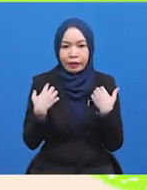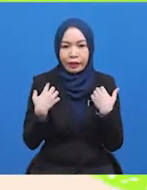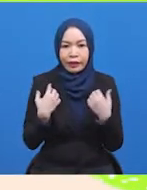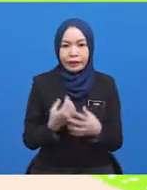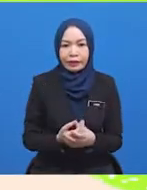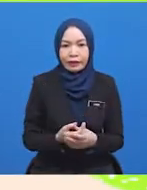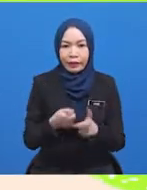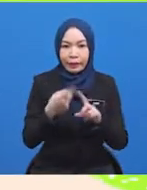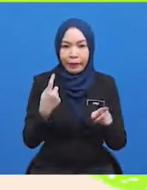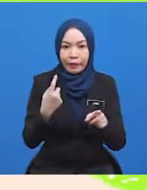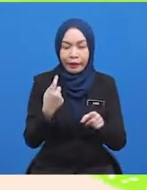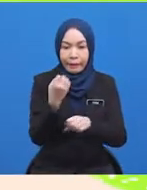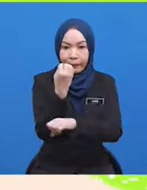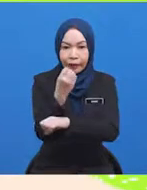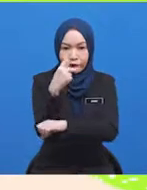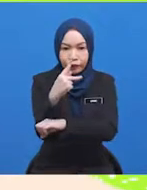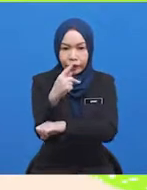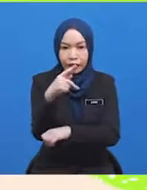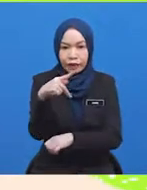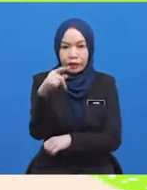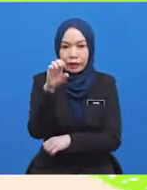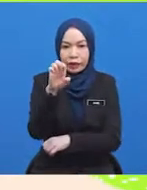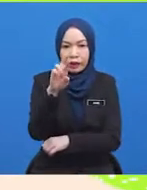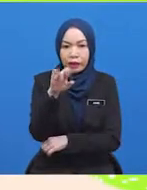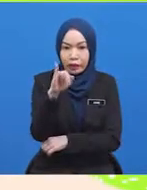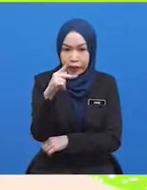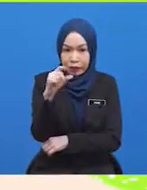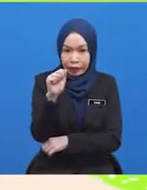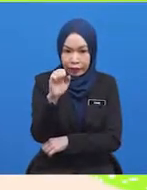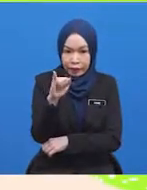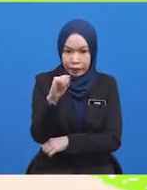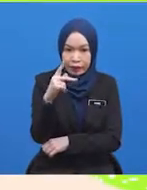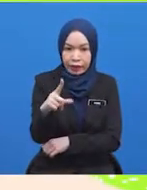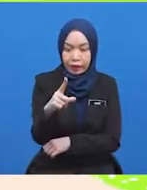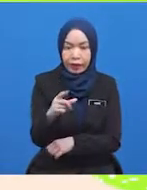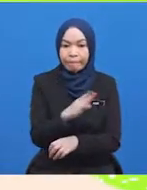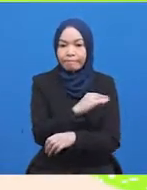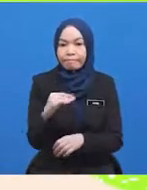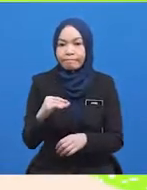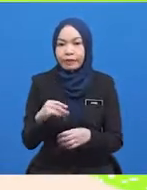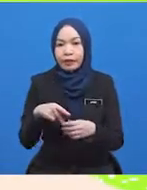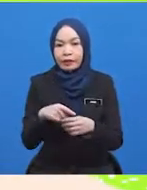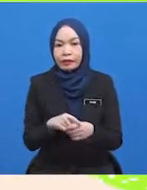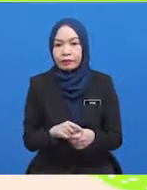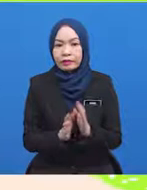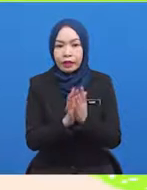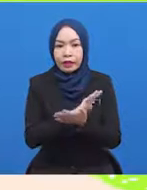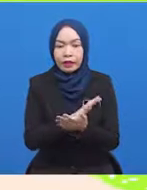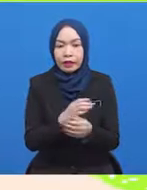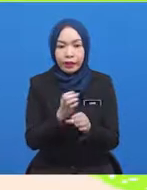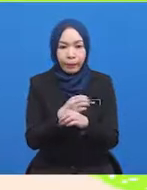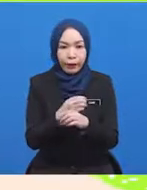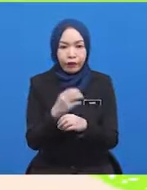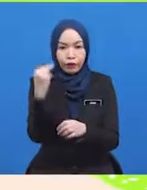serpihan batu kerikil dan batu tongkol dan menghasilkan bentuk muka bumi, permatang dan